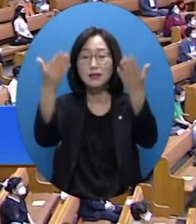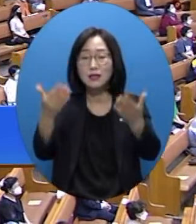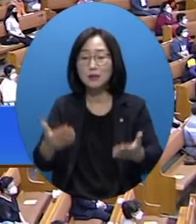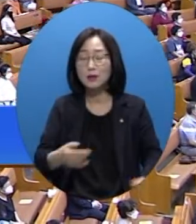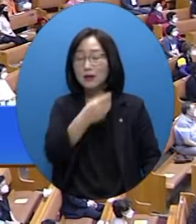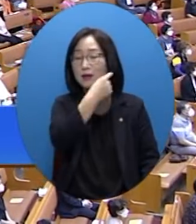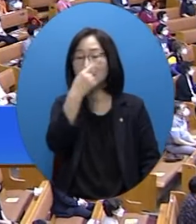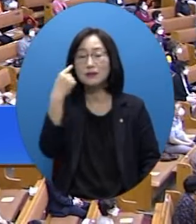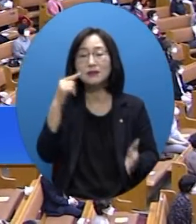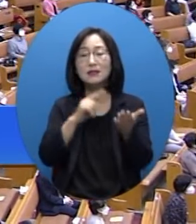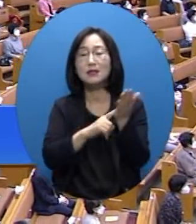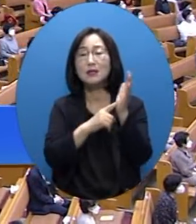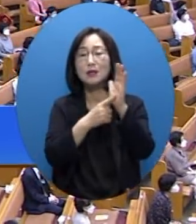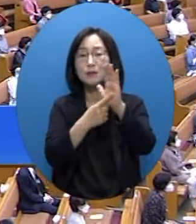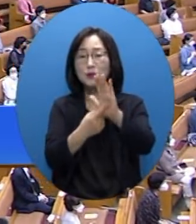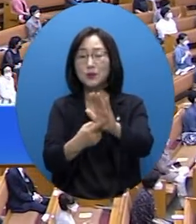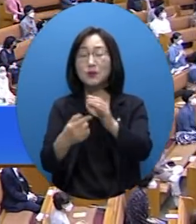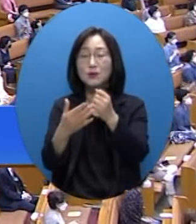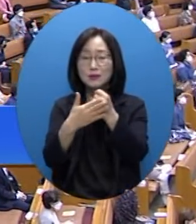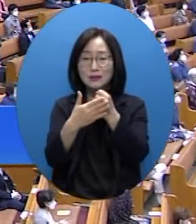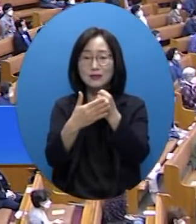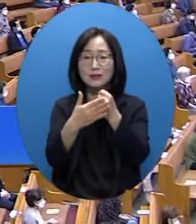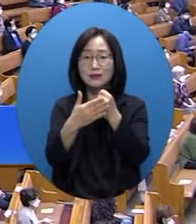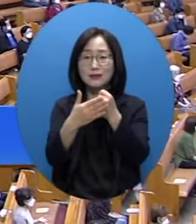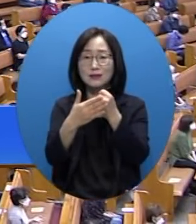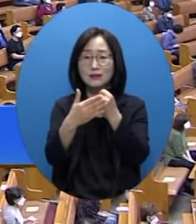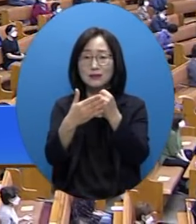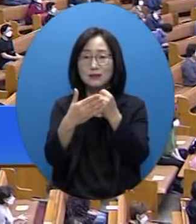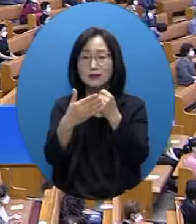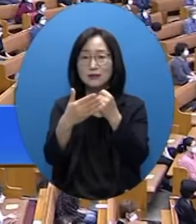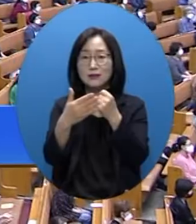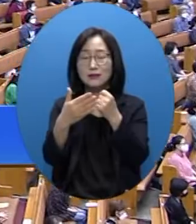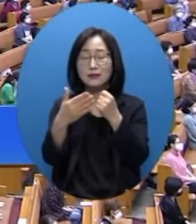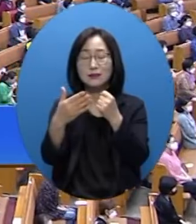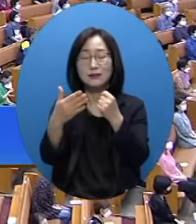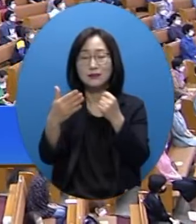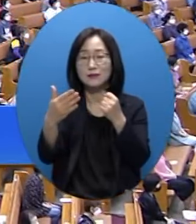은혜 받을 편이